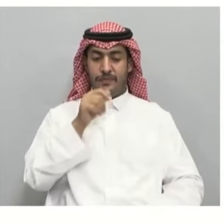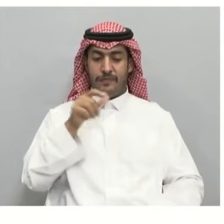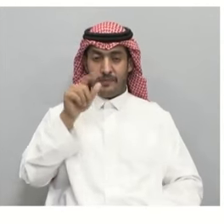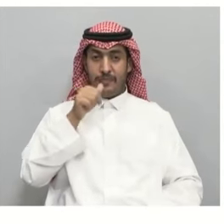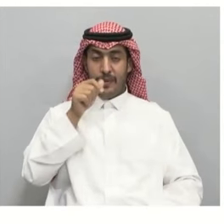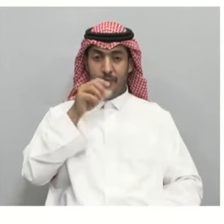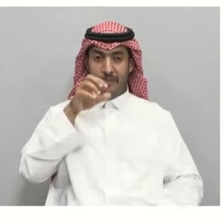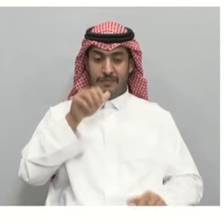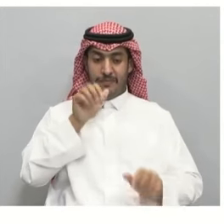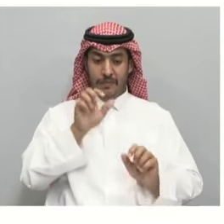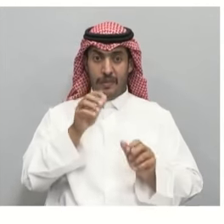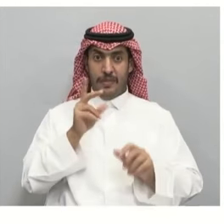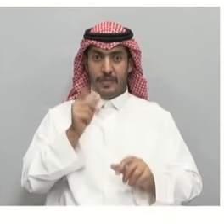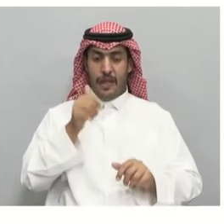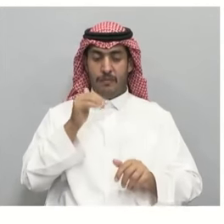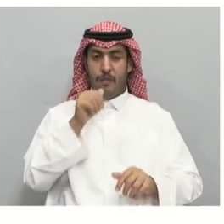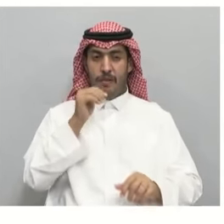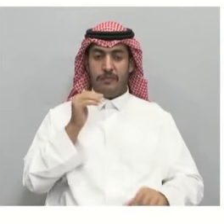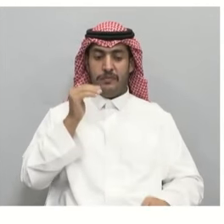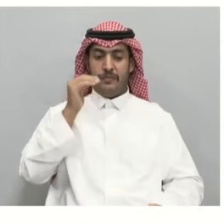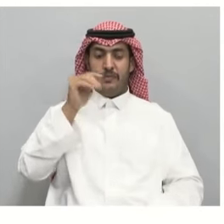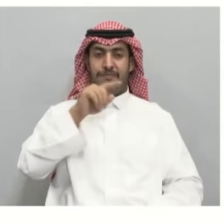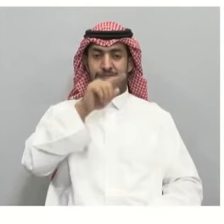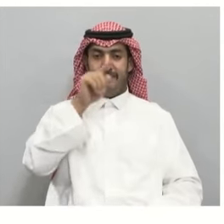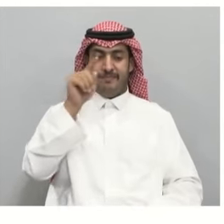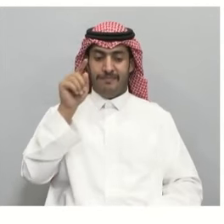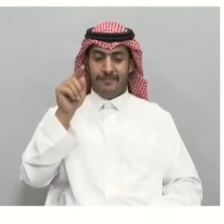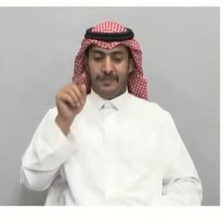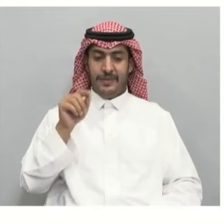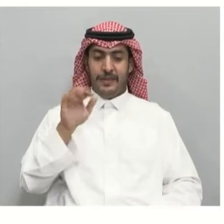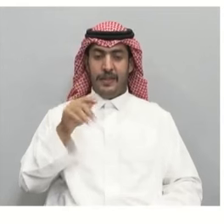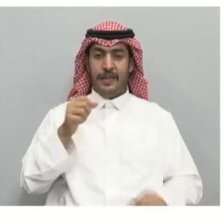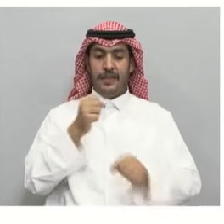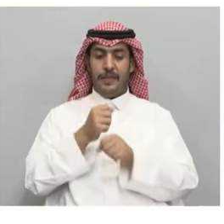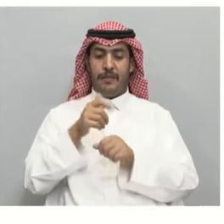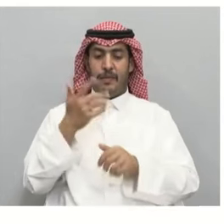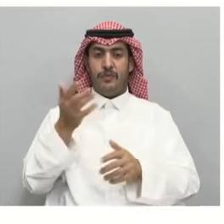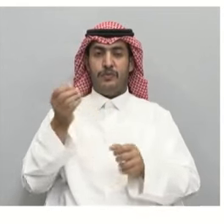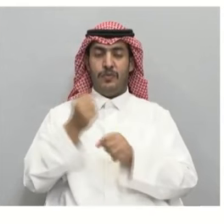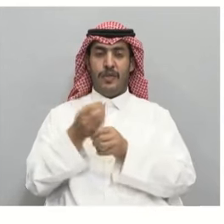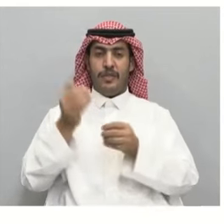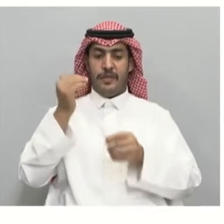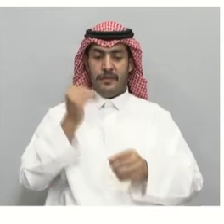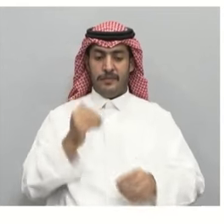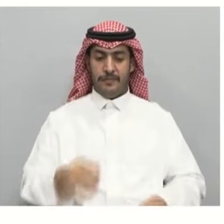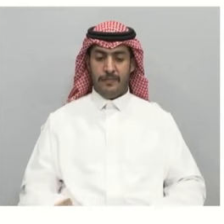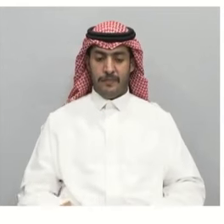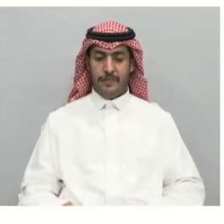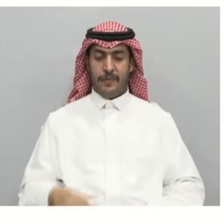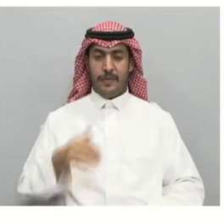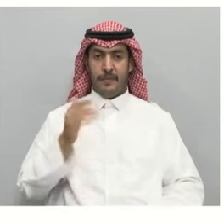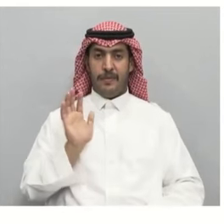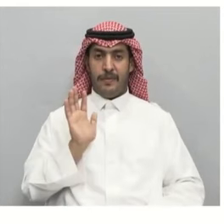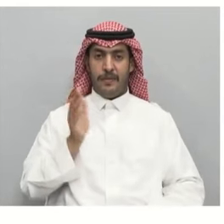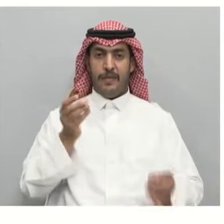يمر الماء هنا يكتسب طاقه فيصعد الى اعلى ثم يخسر هذه الطاقه وينزل مره اخرى ثم تدفعه